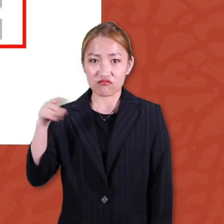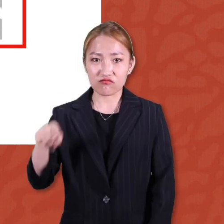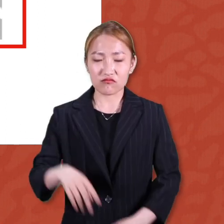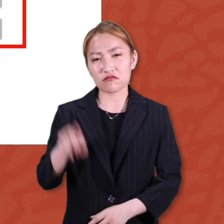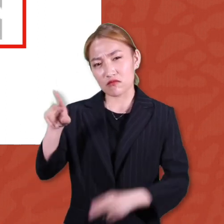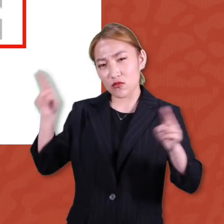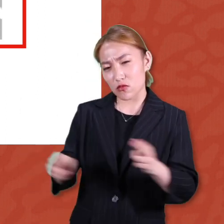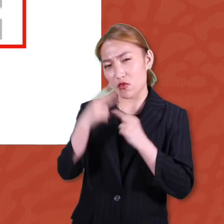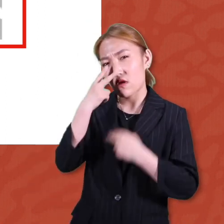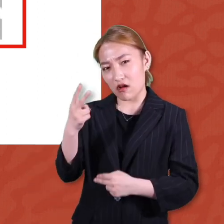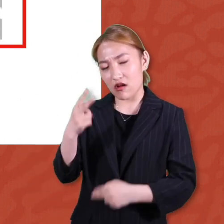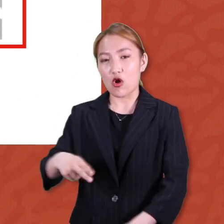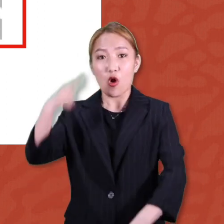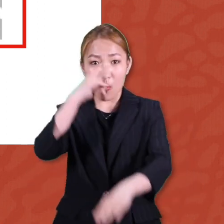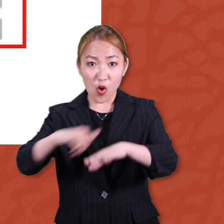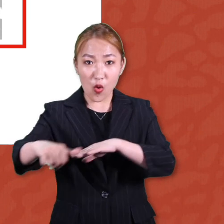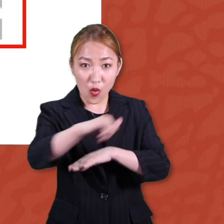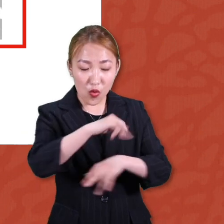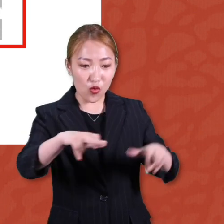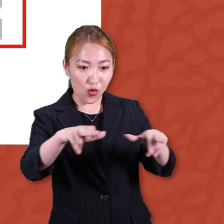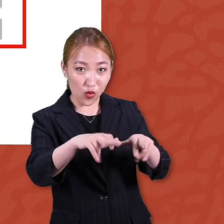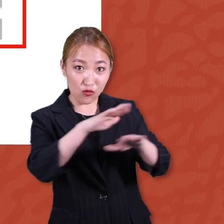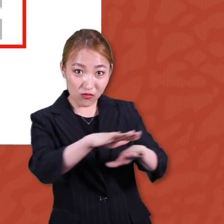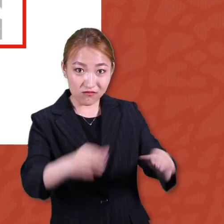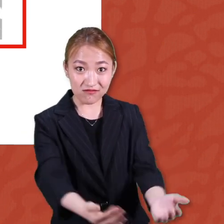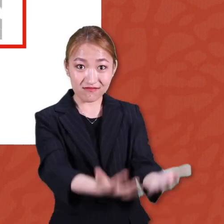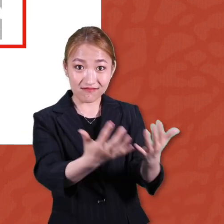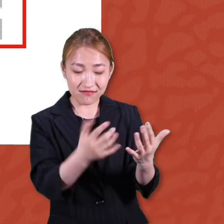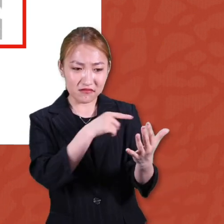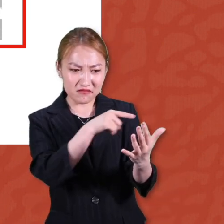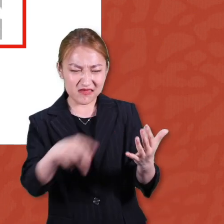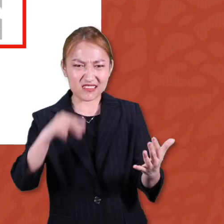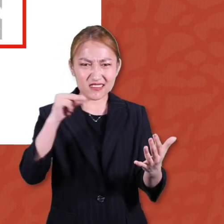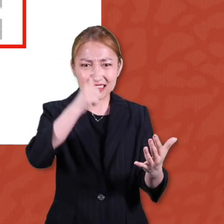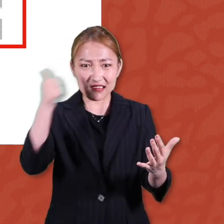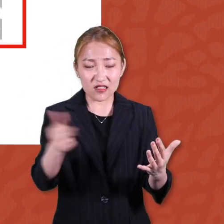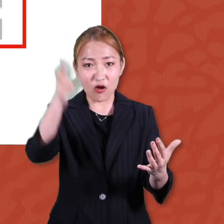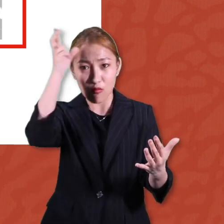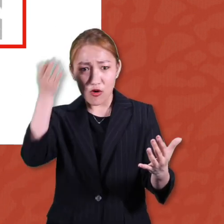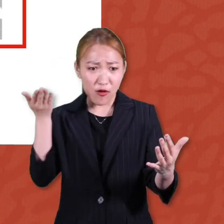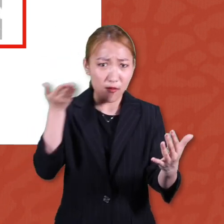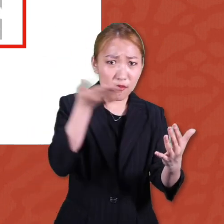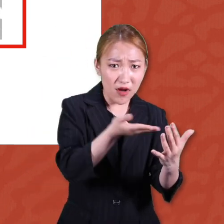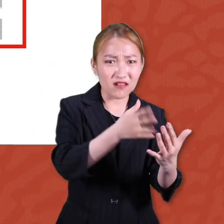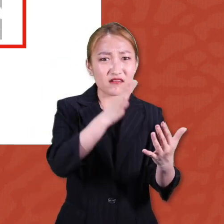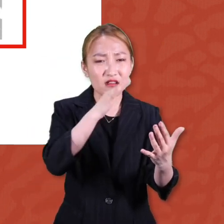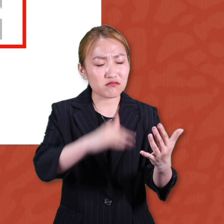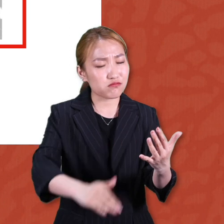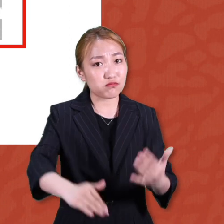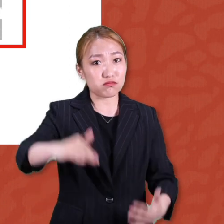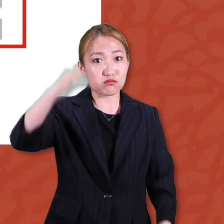Эндээс түгэнэхэд Польш улс хөгжлийн бэрхшээлтэй суралцагчдыг чанартай боловсрол эзэмших болон насанд хүрч